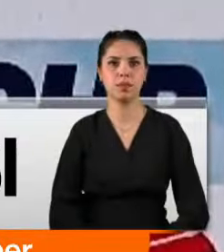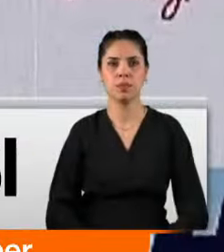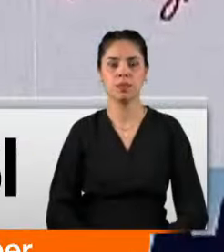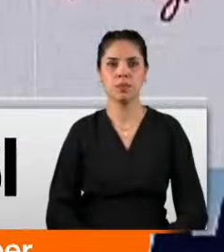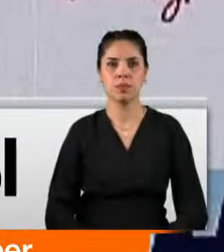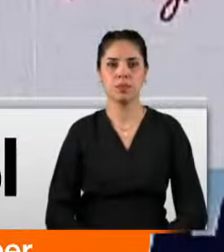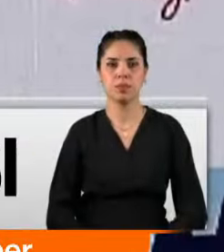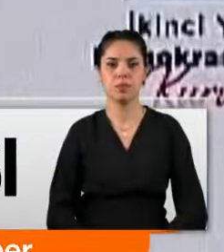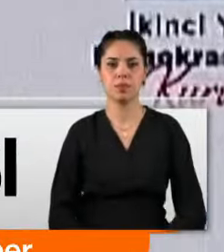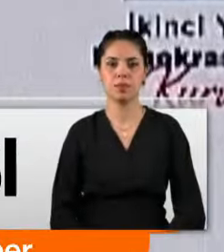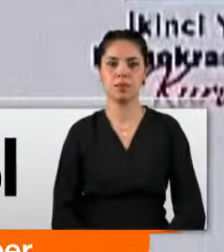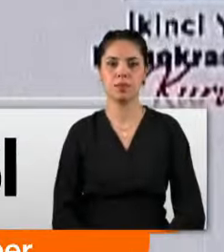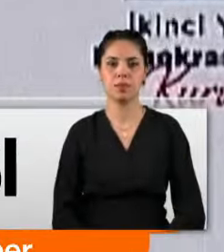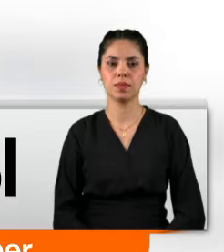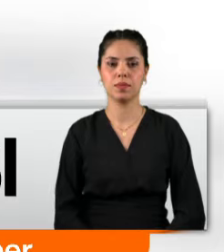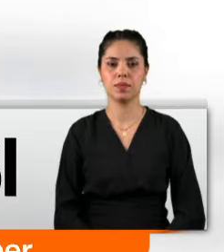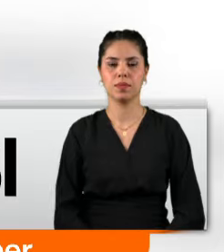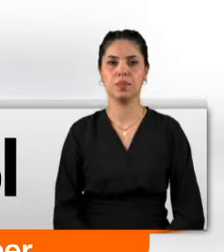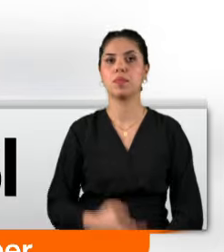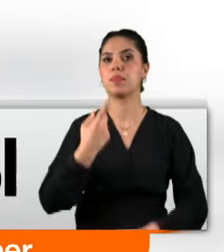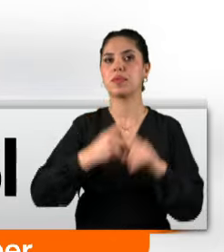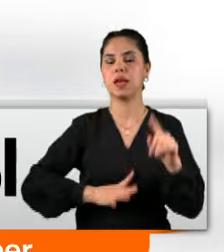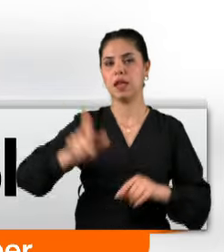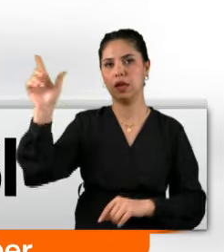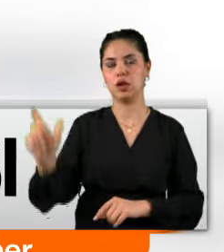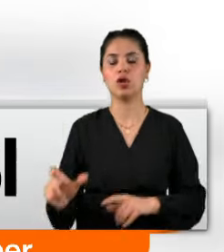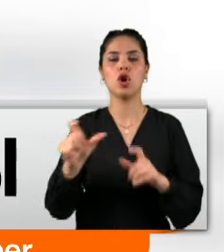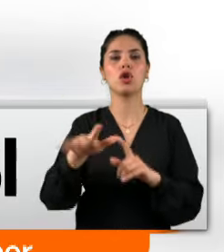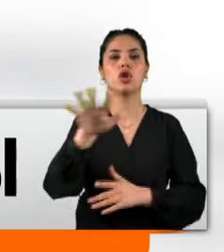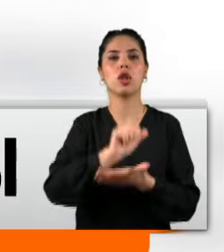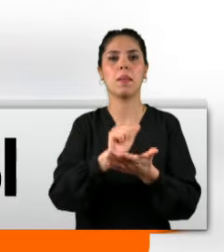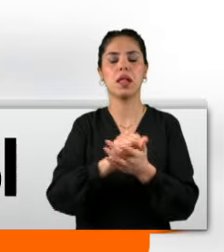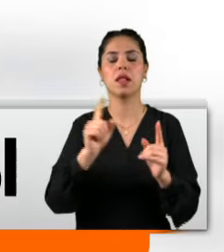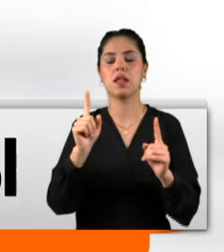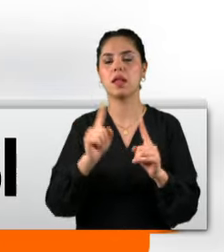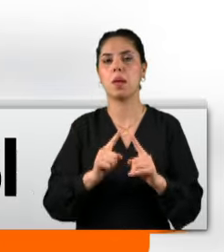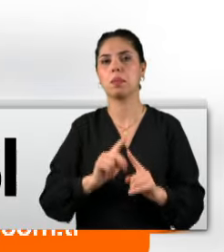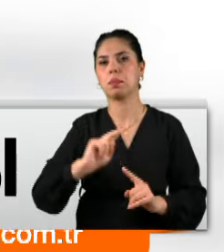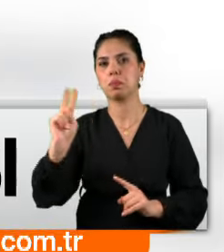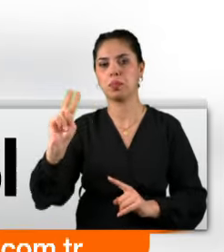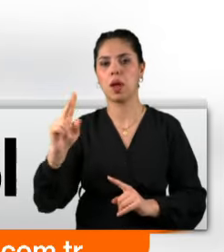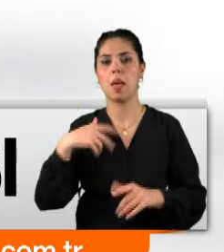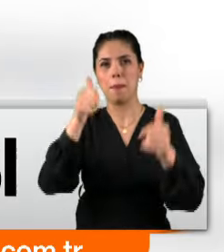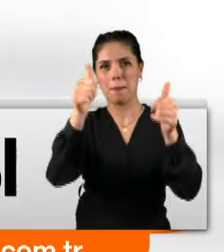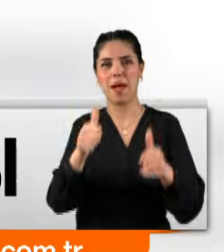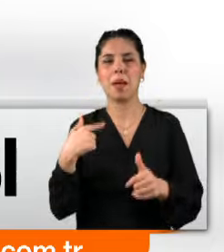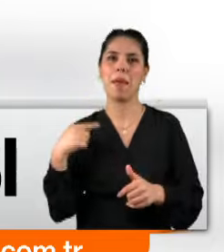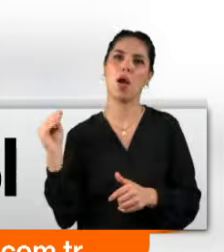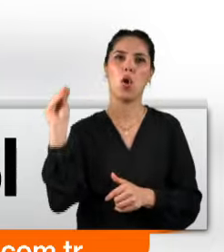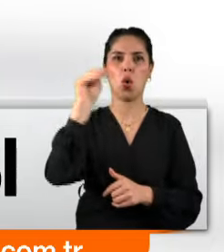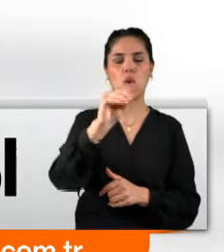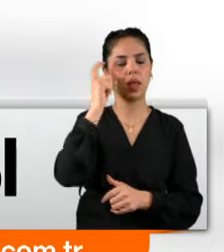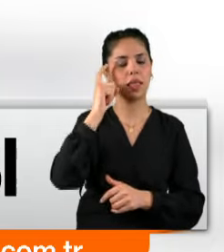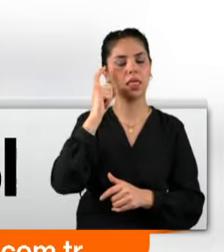yılmadık, yıkılmadık, çalıştık. Kılıçdaroğlu sosyal medya hesabından pankartı kendisinin astırdığı iddiasını